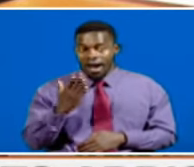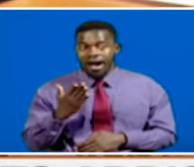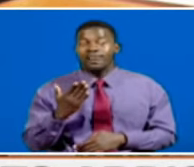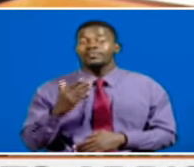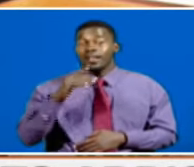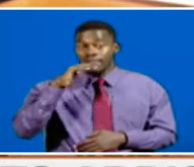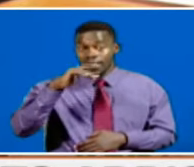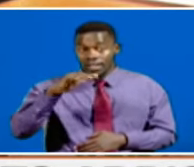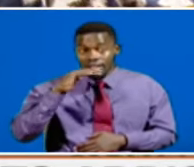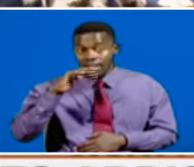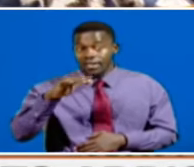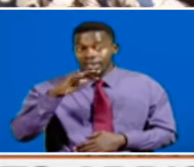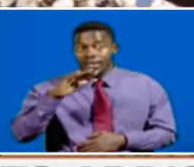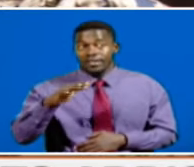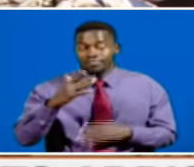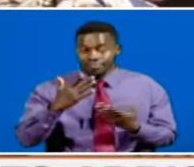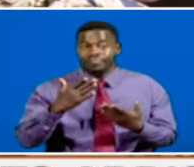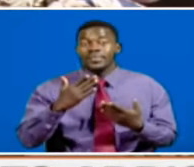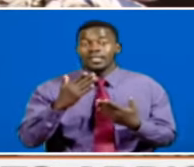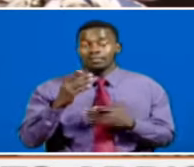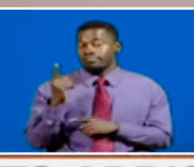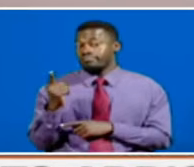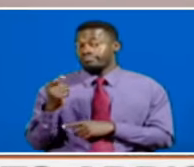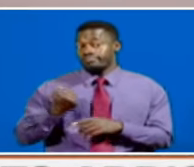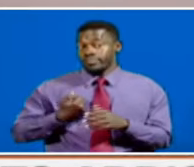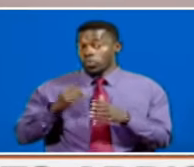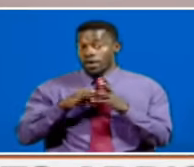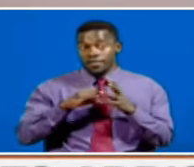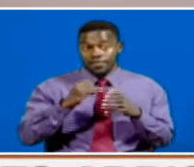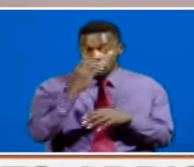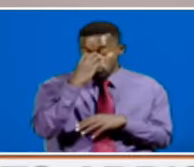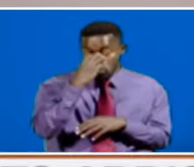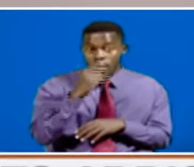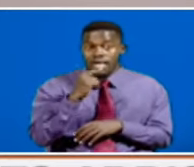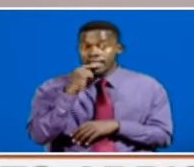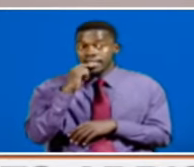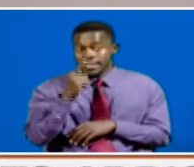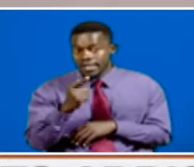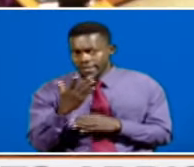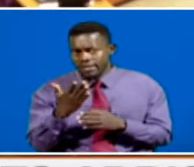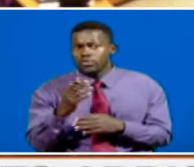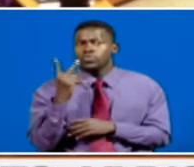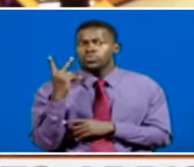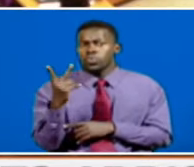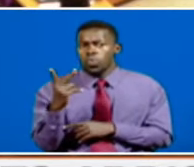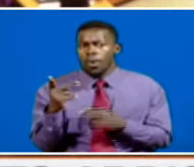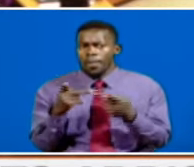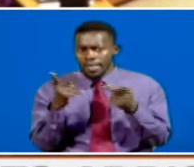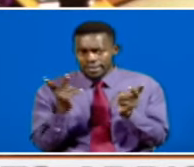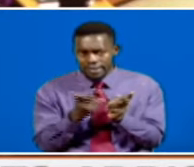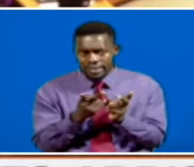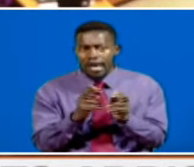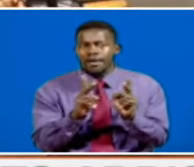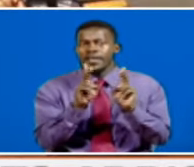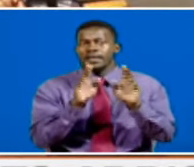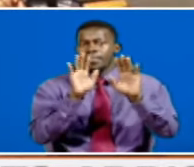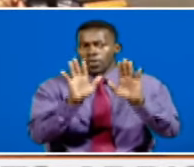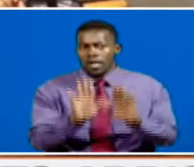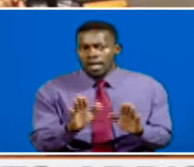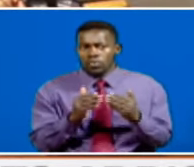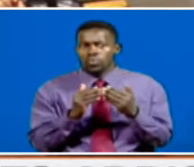Addis Ababa, Ethiopia, samahani, Bi Rachel Ruto alisema kwamba maeneo haya mawili muhimu hufungua njia